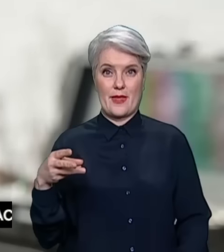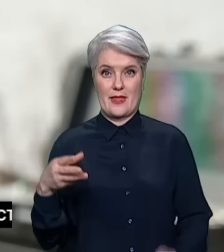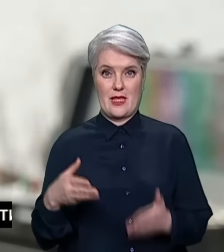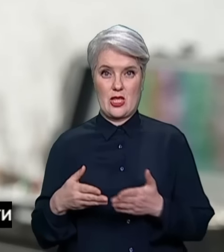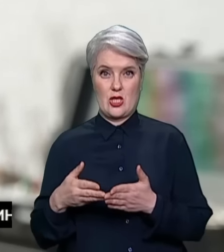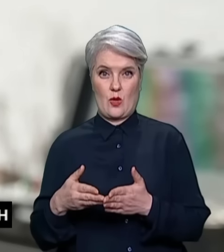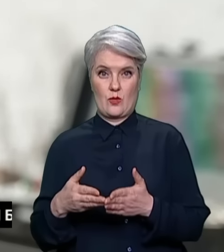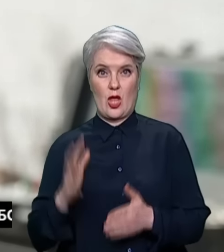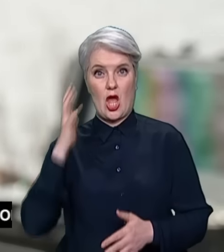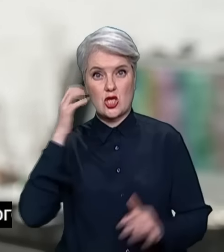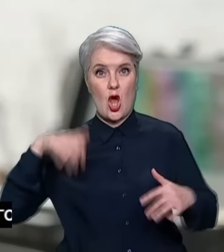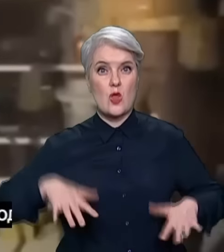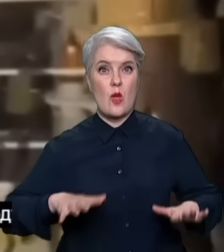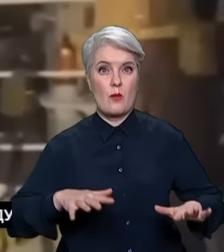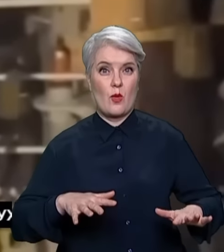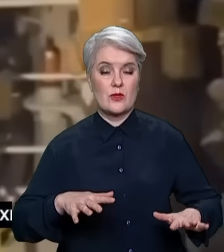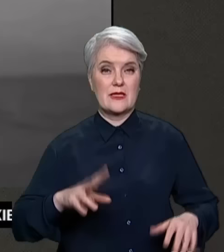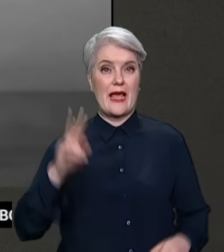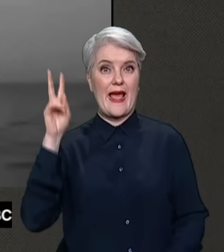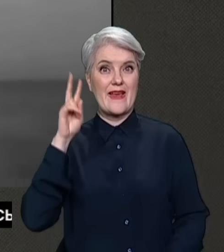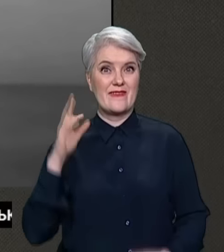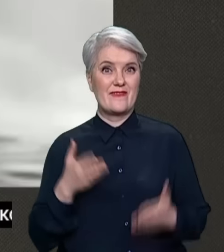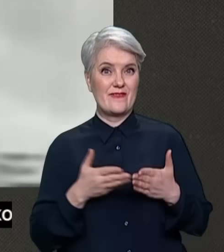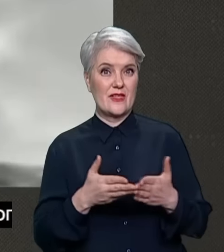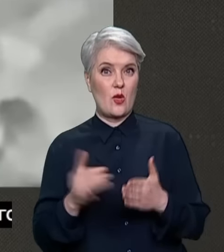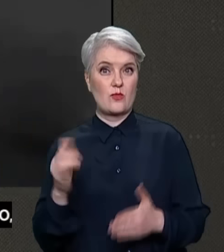Чорноморський флот зараз весь стоїть в бухтах.